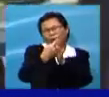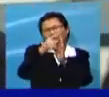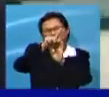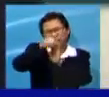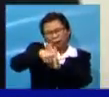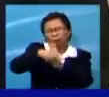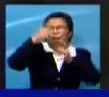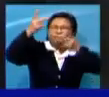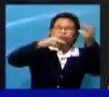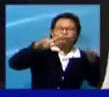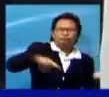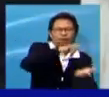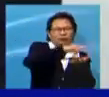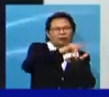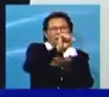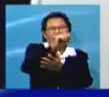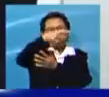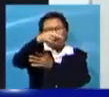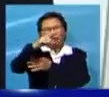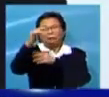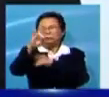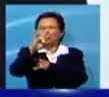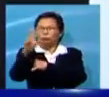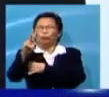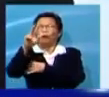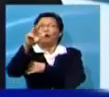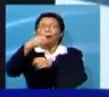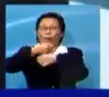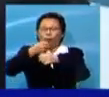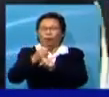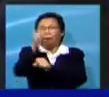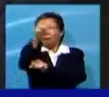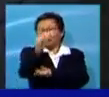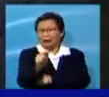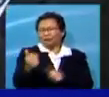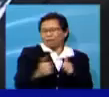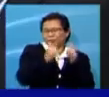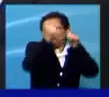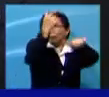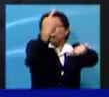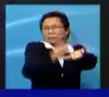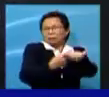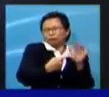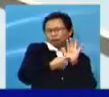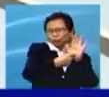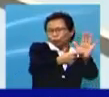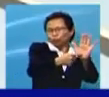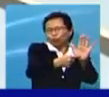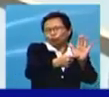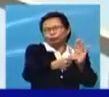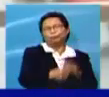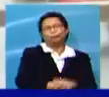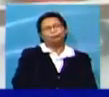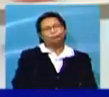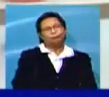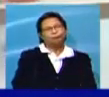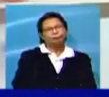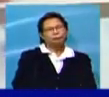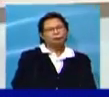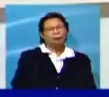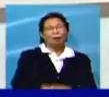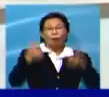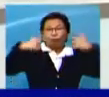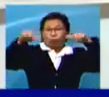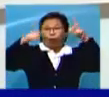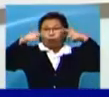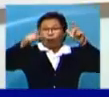pameran pesawat ATR-72MP buatan Itali yang pertama kali dipertontonkan kepada umum. Antara kenamaan